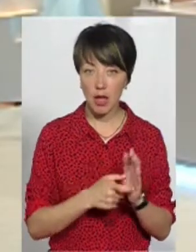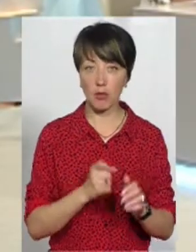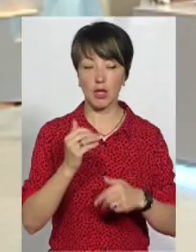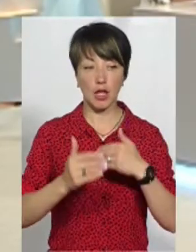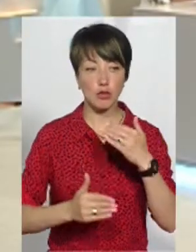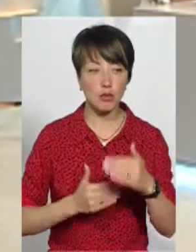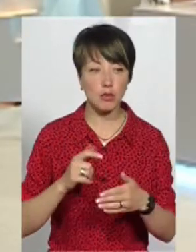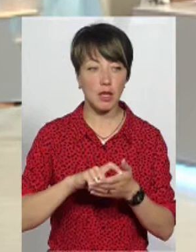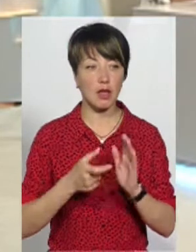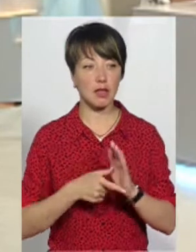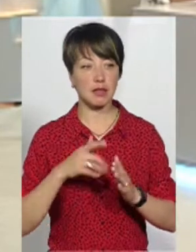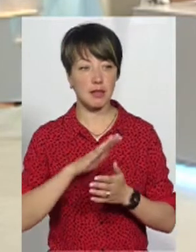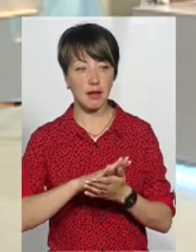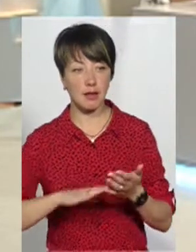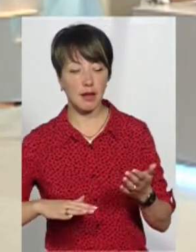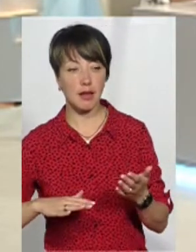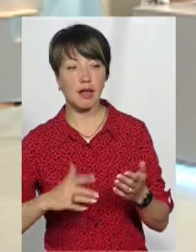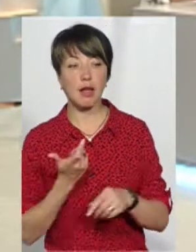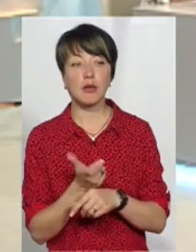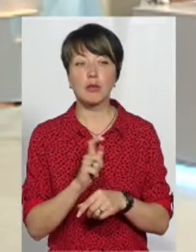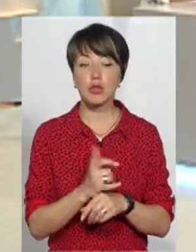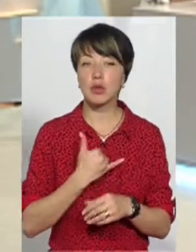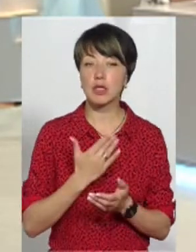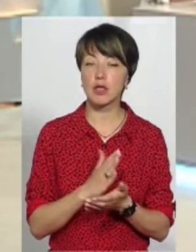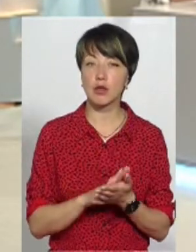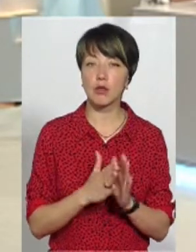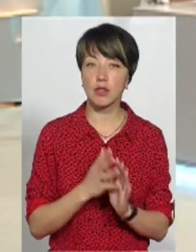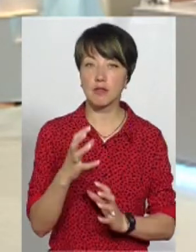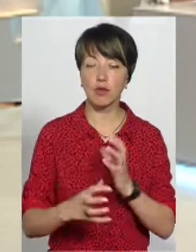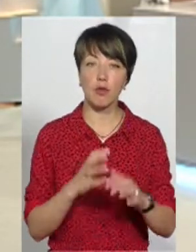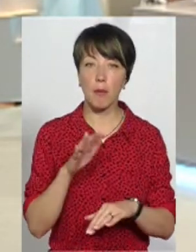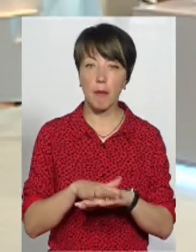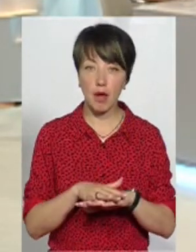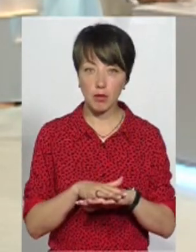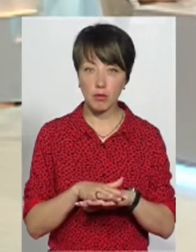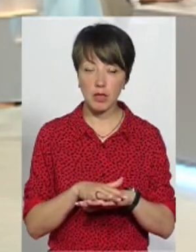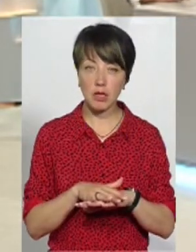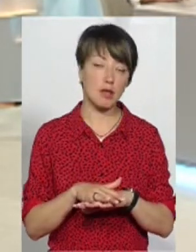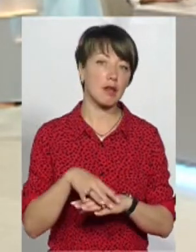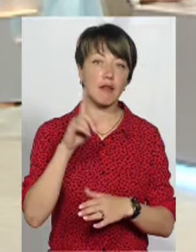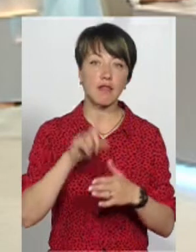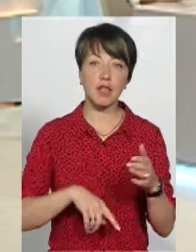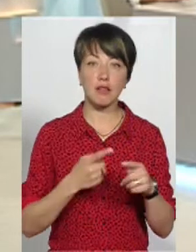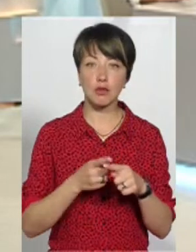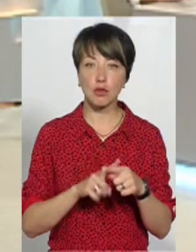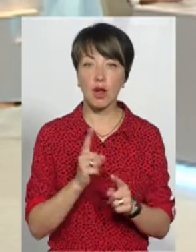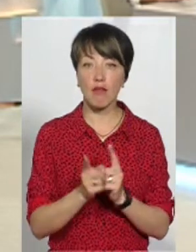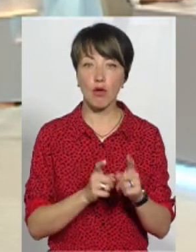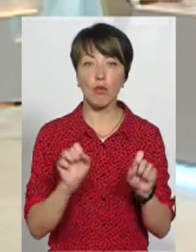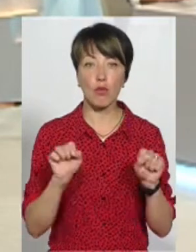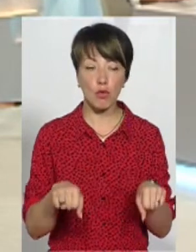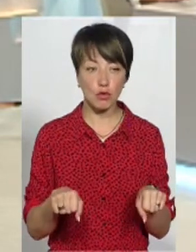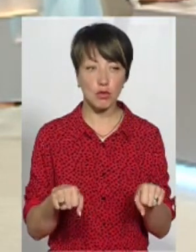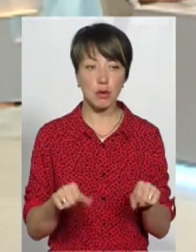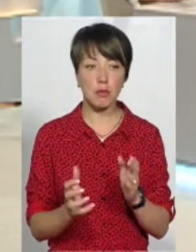потім наступний клас, так? Більше того, в нас є домовленість з Світовим банком, які вірять в цю реформу, що вони